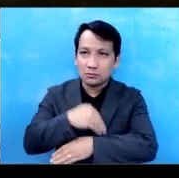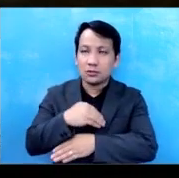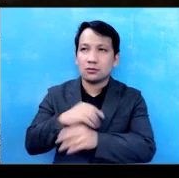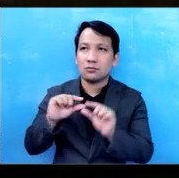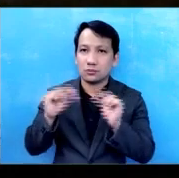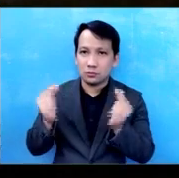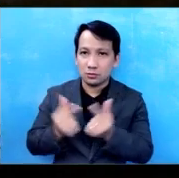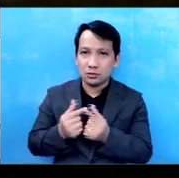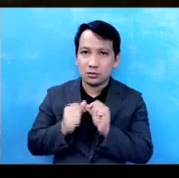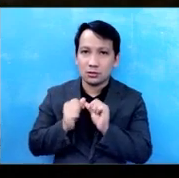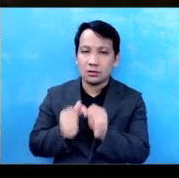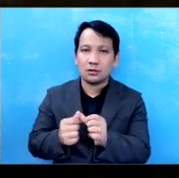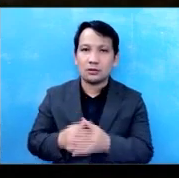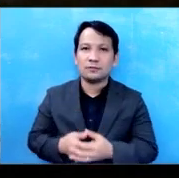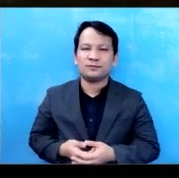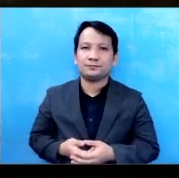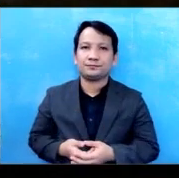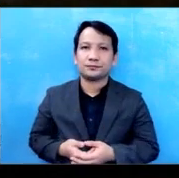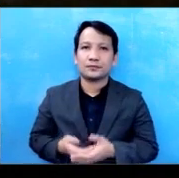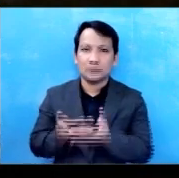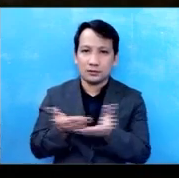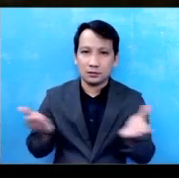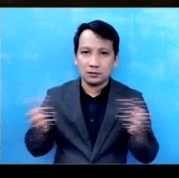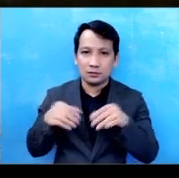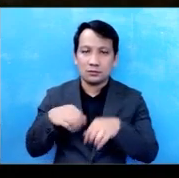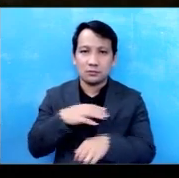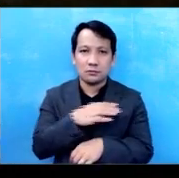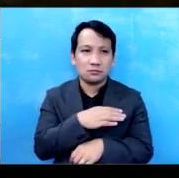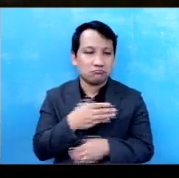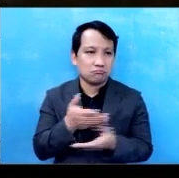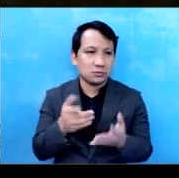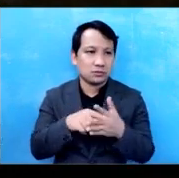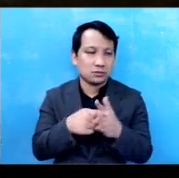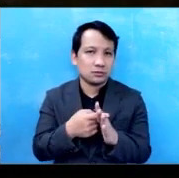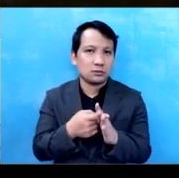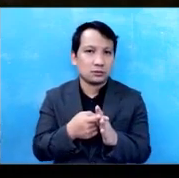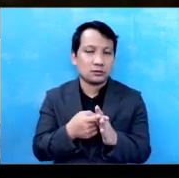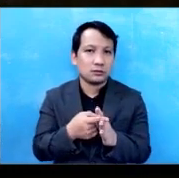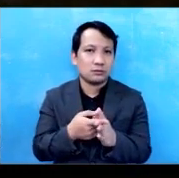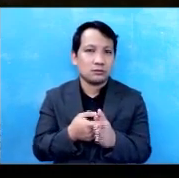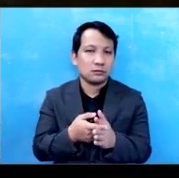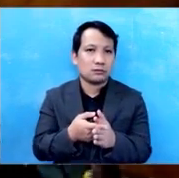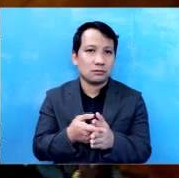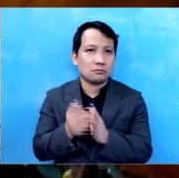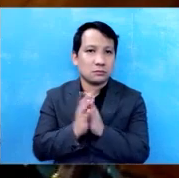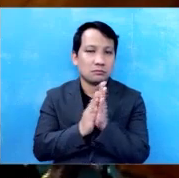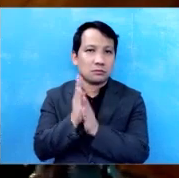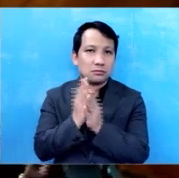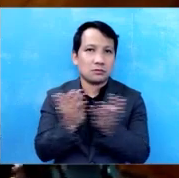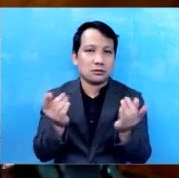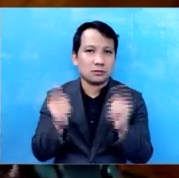now on the floor, as the starting point. And he's very, very enthusiastic about it.